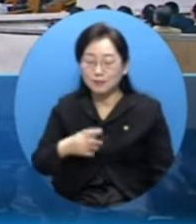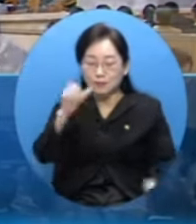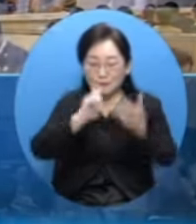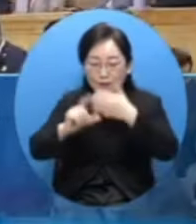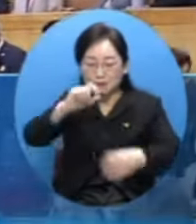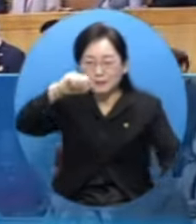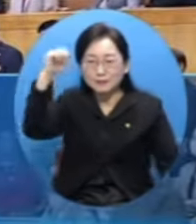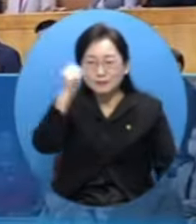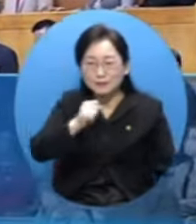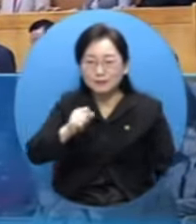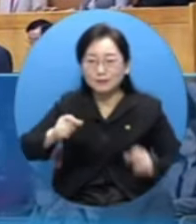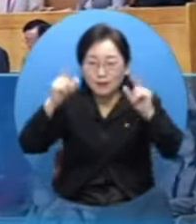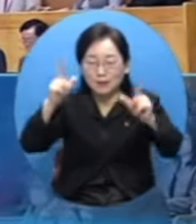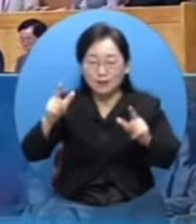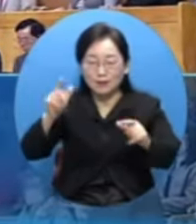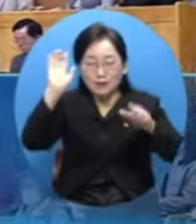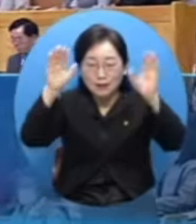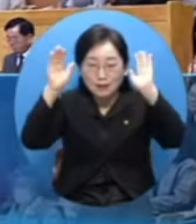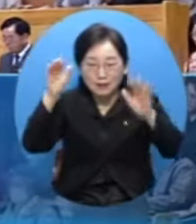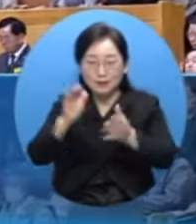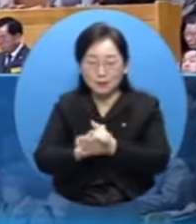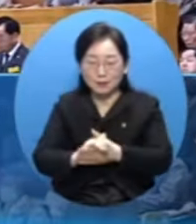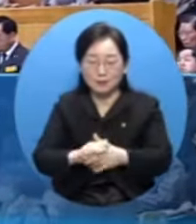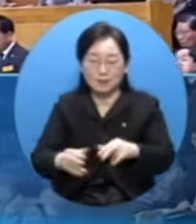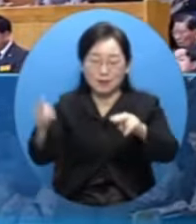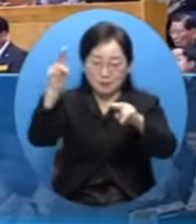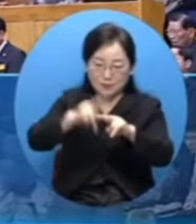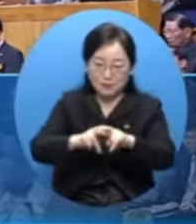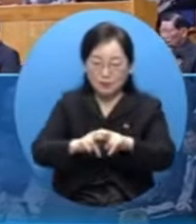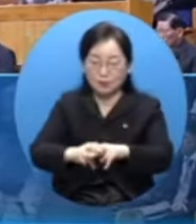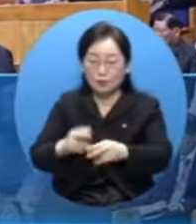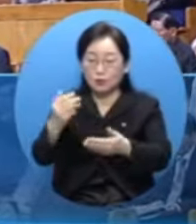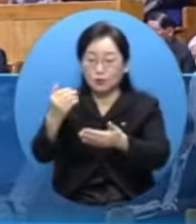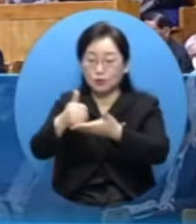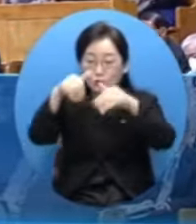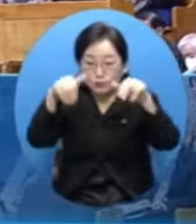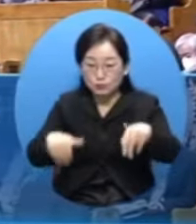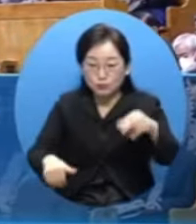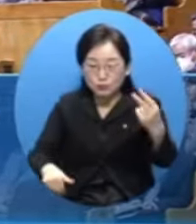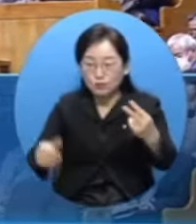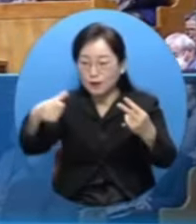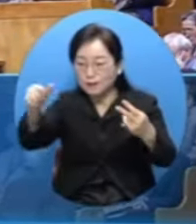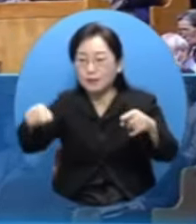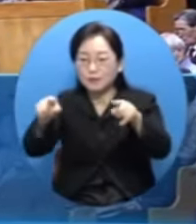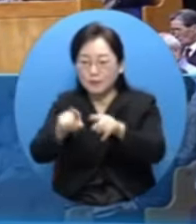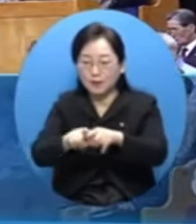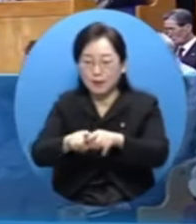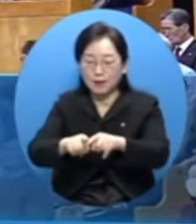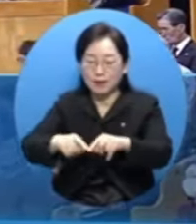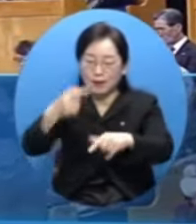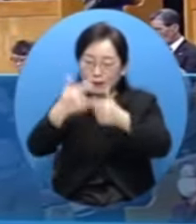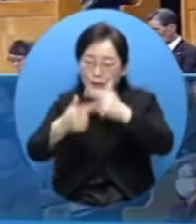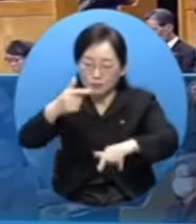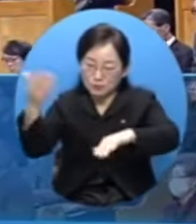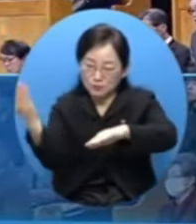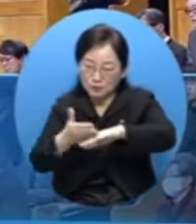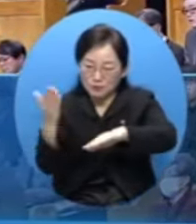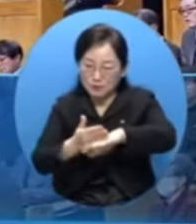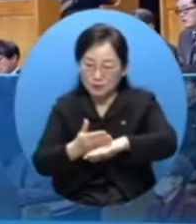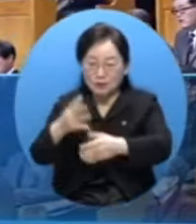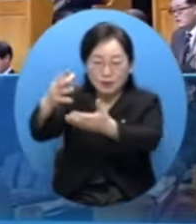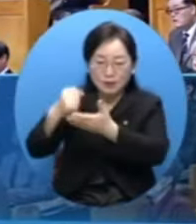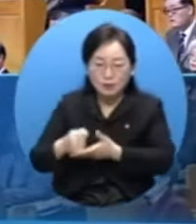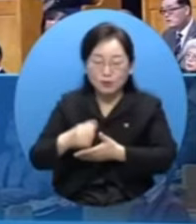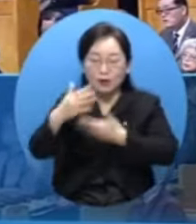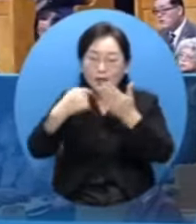아침에 일찍 일어나 나귀의 안장을 지우고 두종과 그의 아들 이삭을 데리고 번제에 쓸 나무를 쪼개어 가지고 떠나 하나님이 자기에게